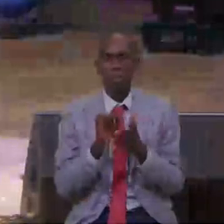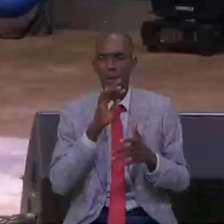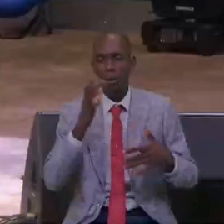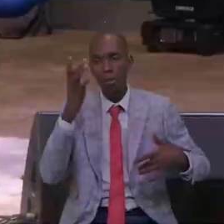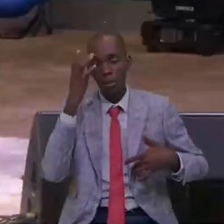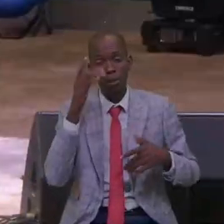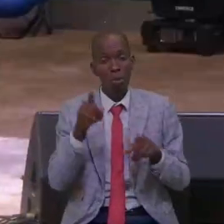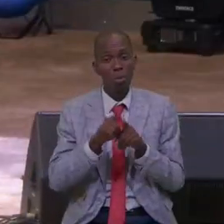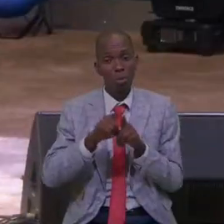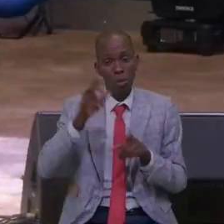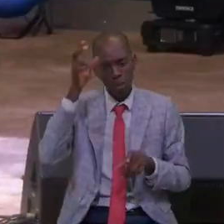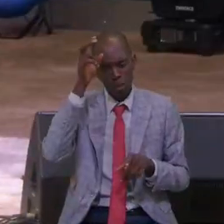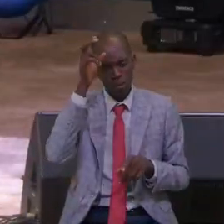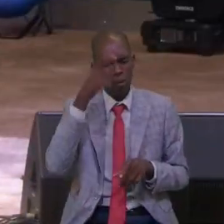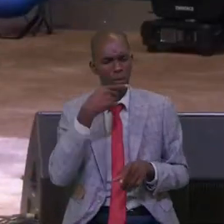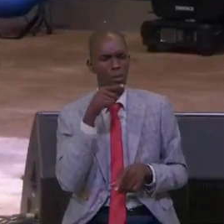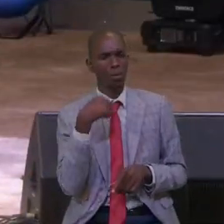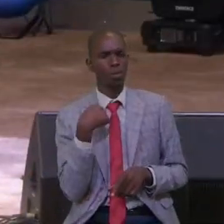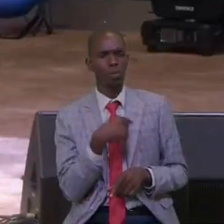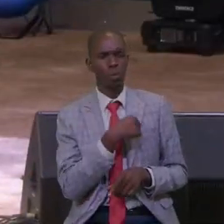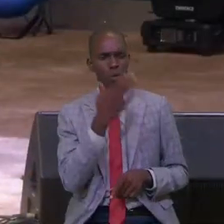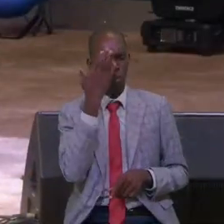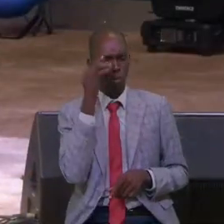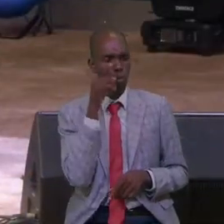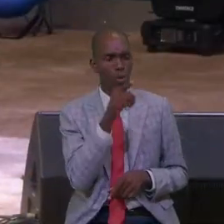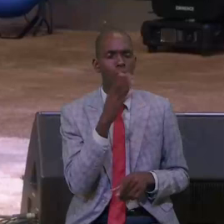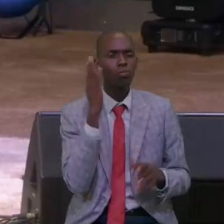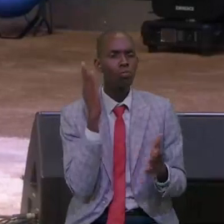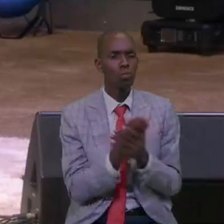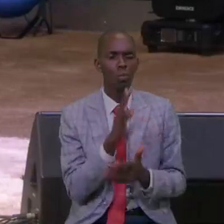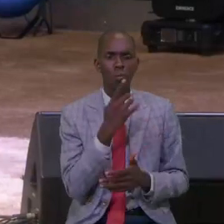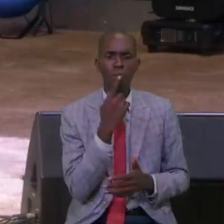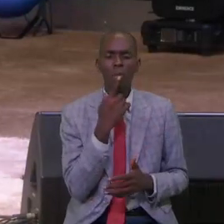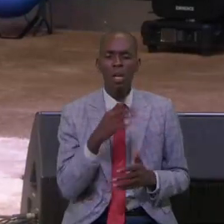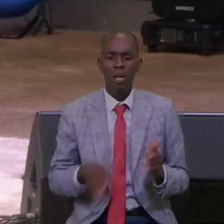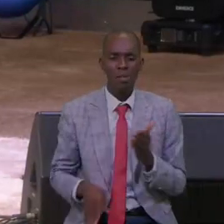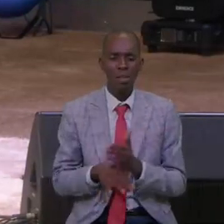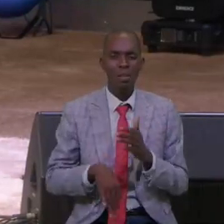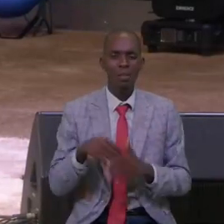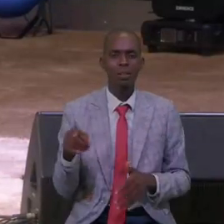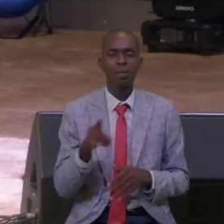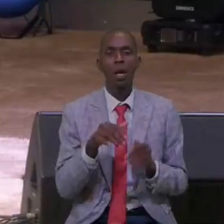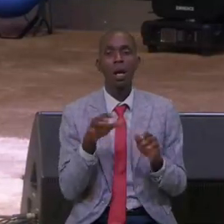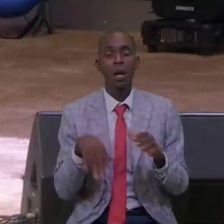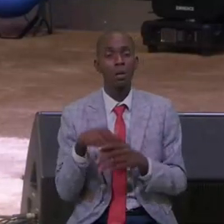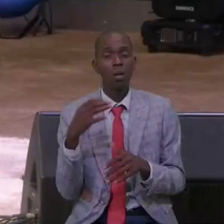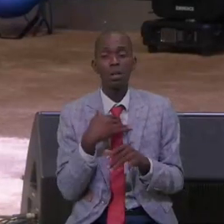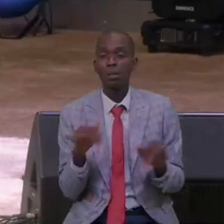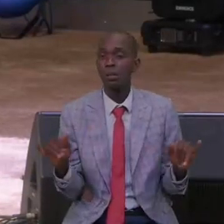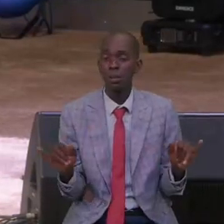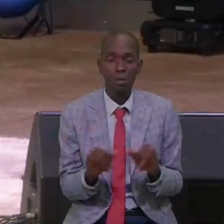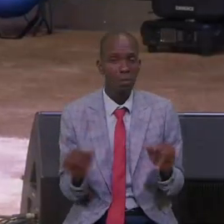les démons disaient que nous te connaissons. Il les a fait taire et les a chassés. Tout de même, ces